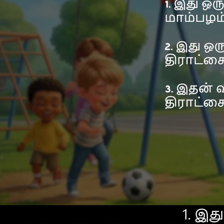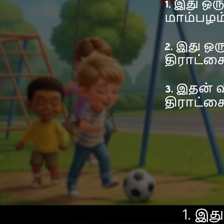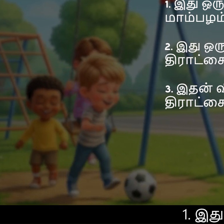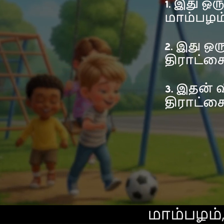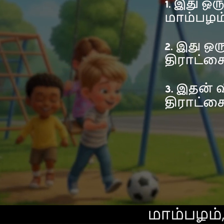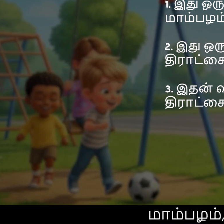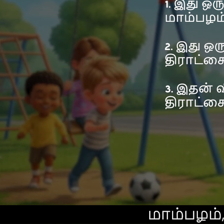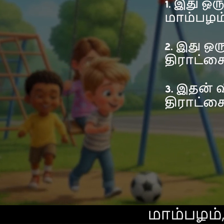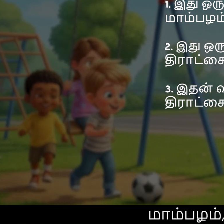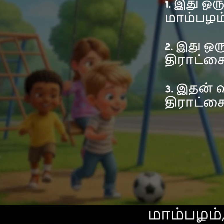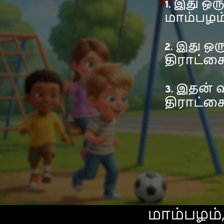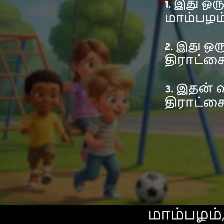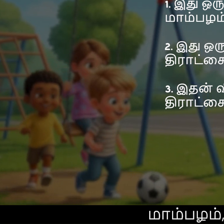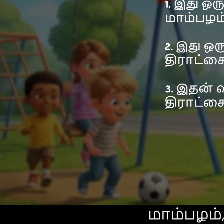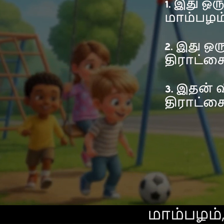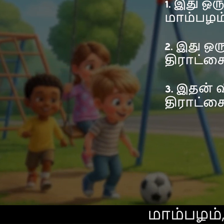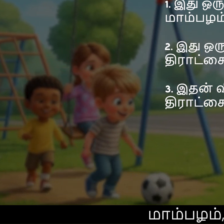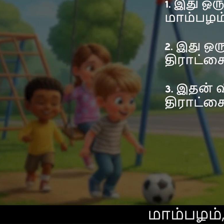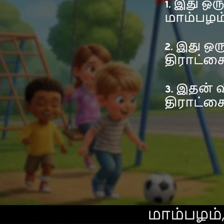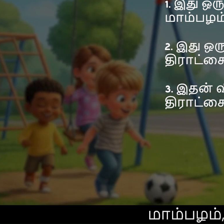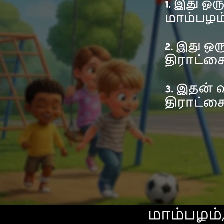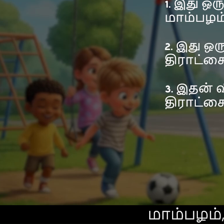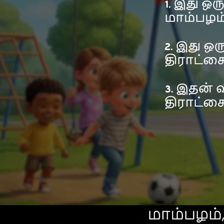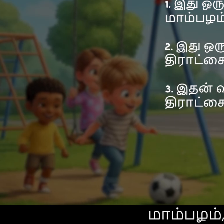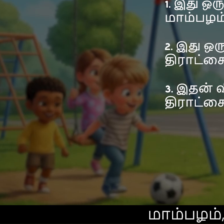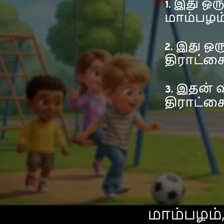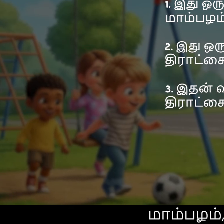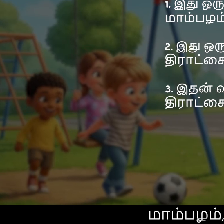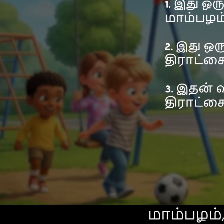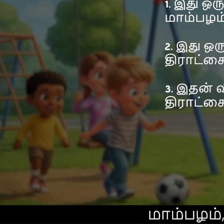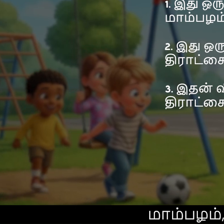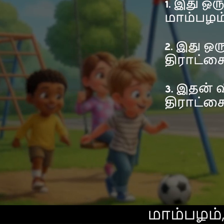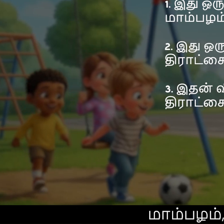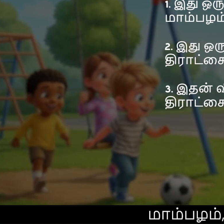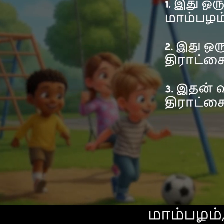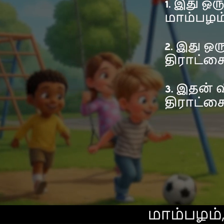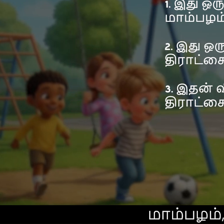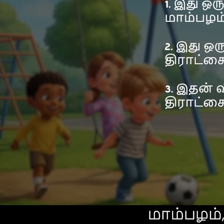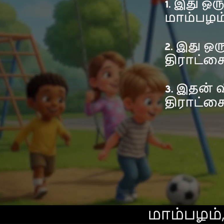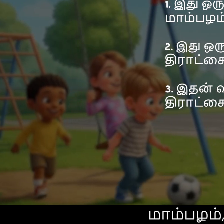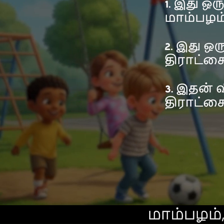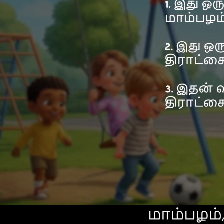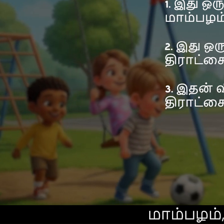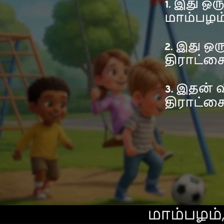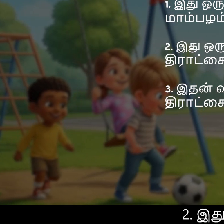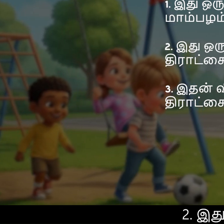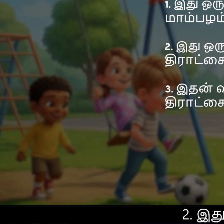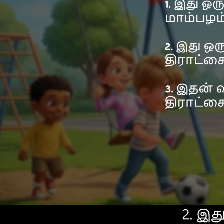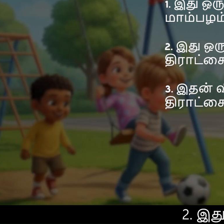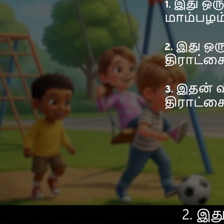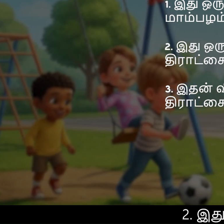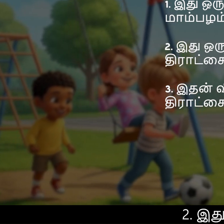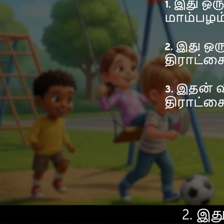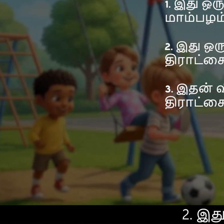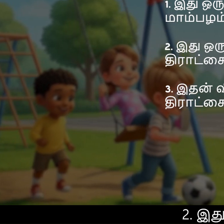அல்ல. ஆ மாம்பழம், ஆ ஆப்பிள், இ முள்ளங்கி.